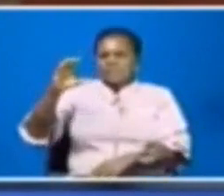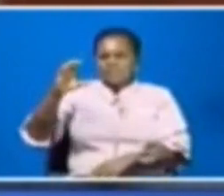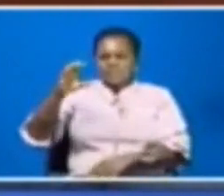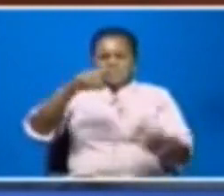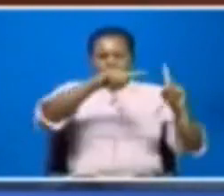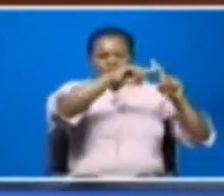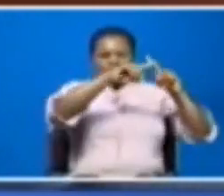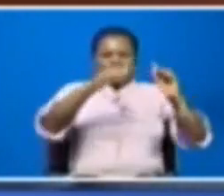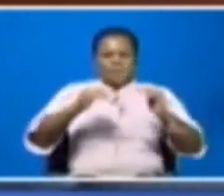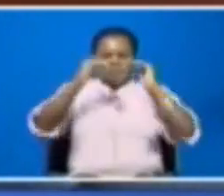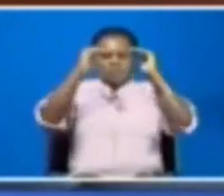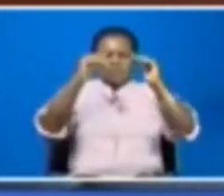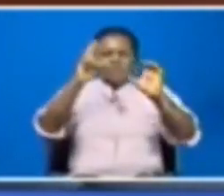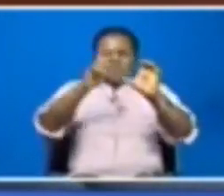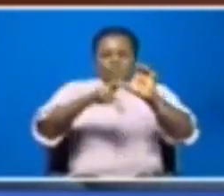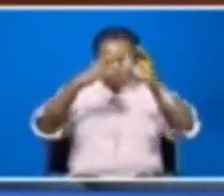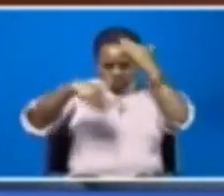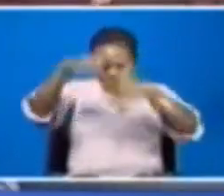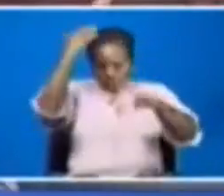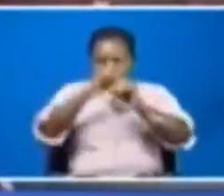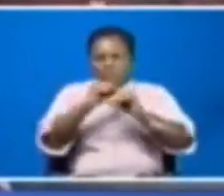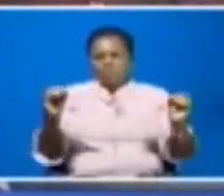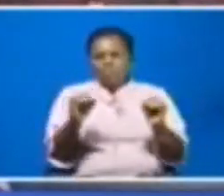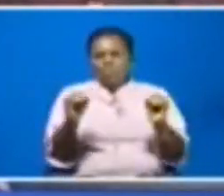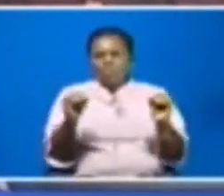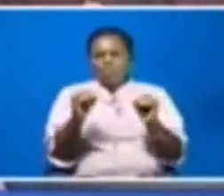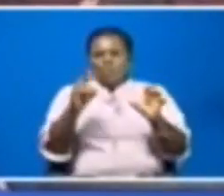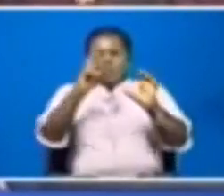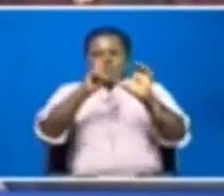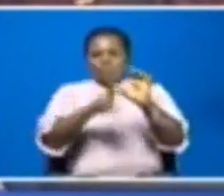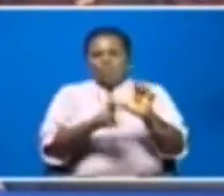na zaidi walikataa kujiunga na vyuo vikuu na badala yake kujiunga na vyuo anuwai